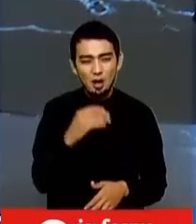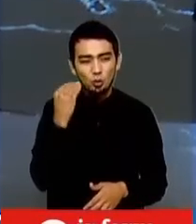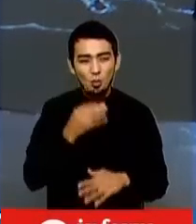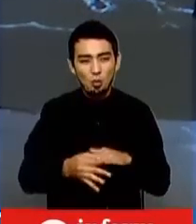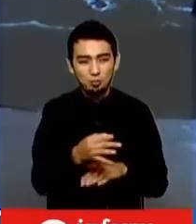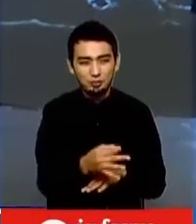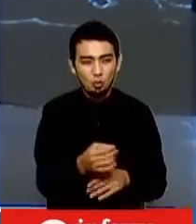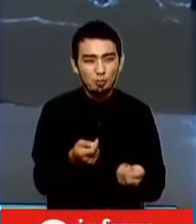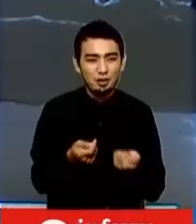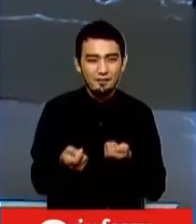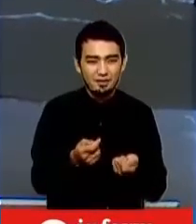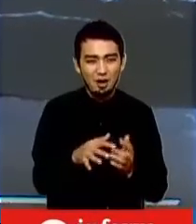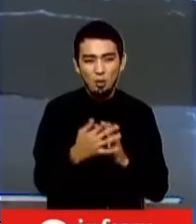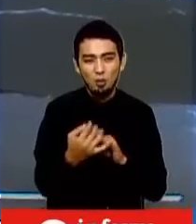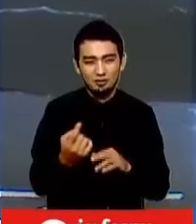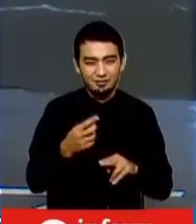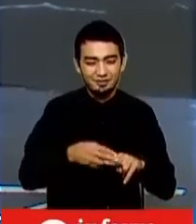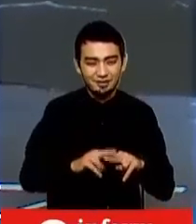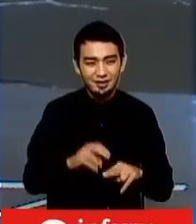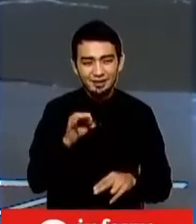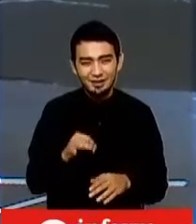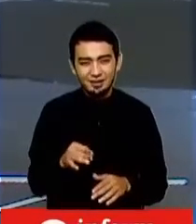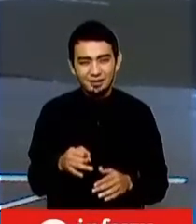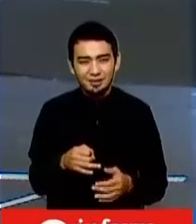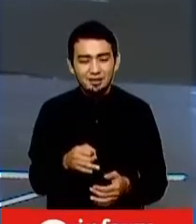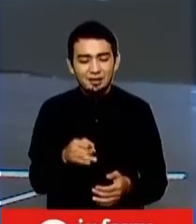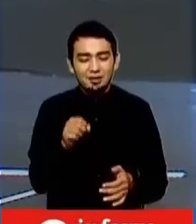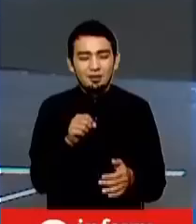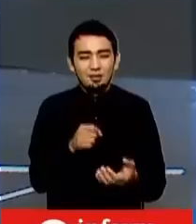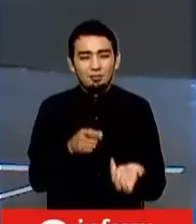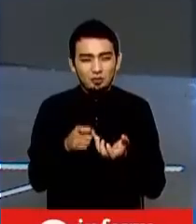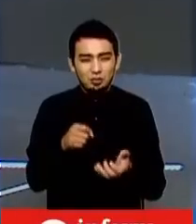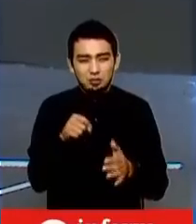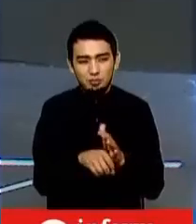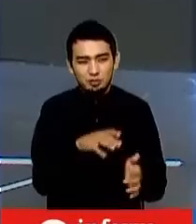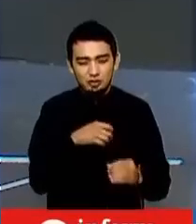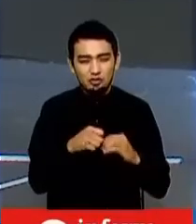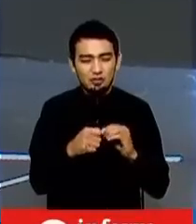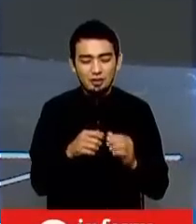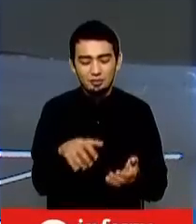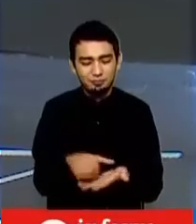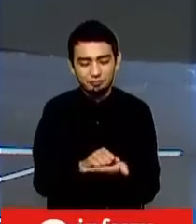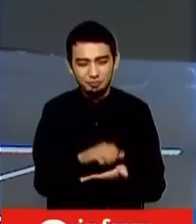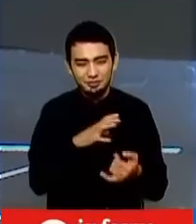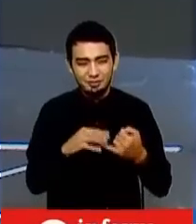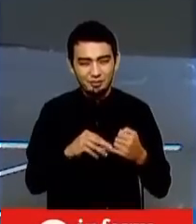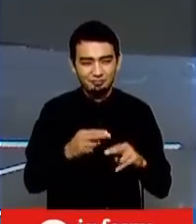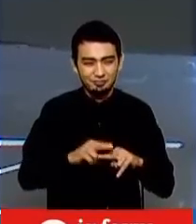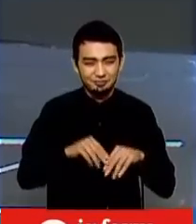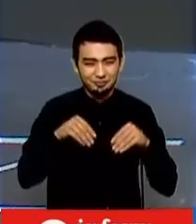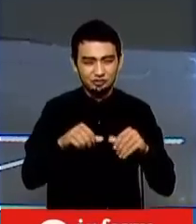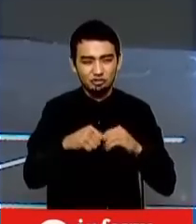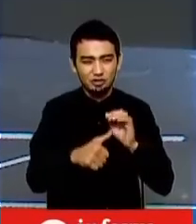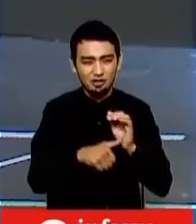данным Управления сельского хозяйства, истреблены посевы на 16 тысячах гектарах земли. Не лучшая ситуация и в